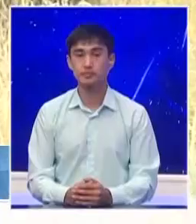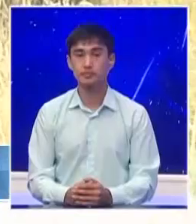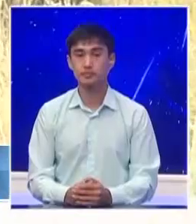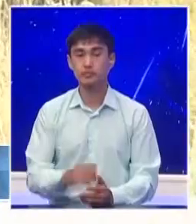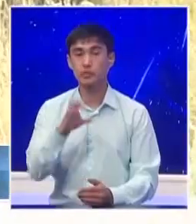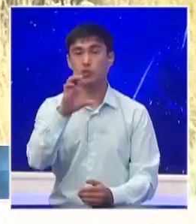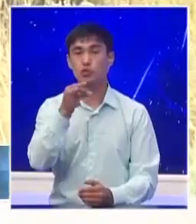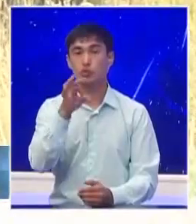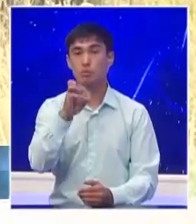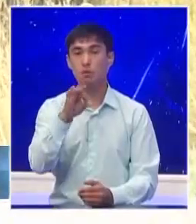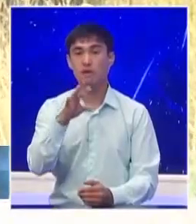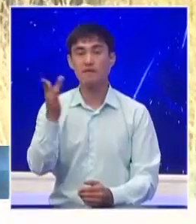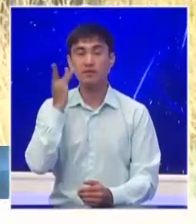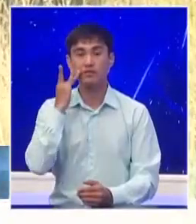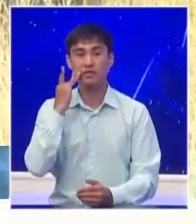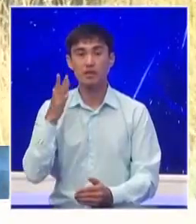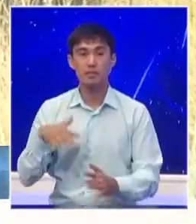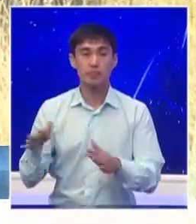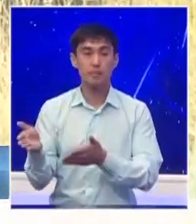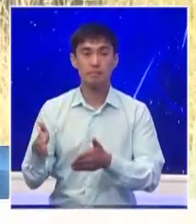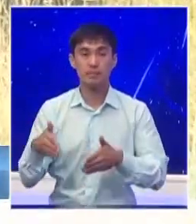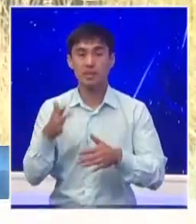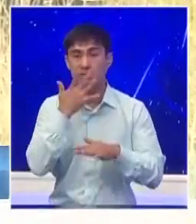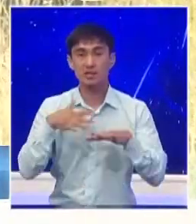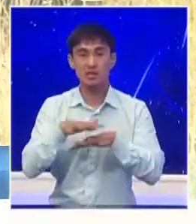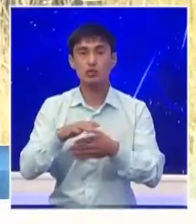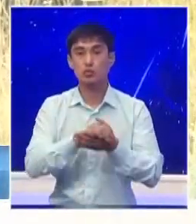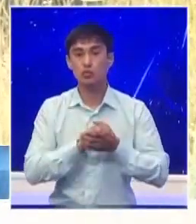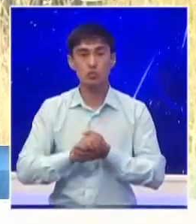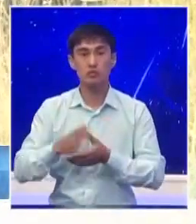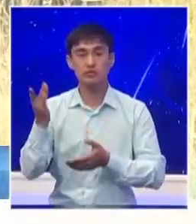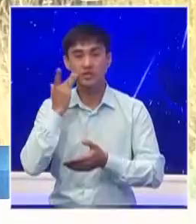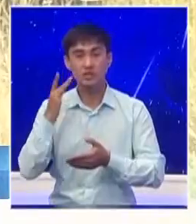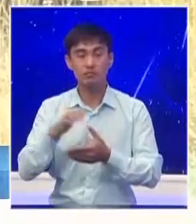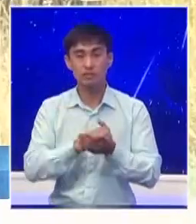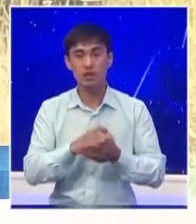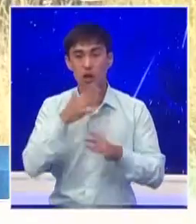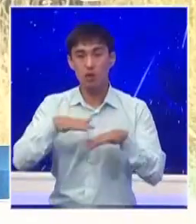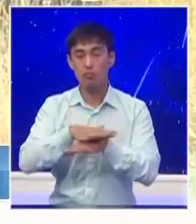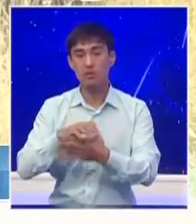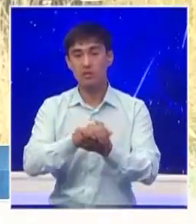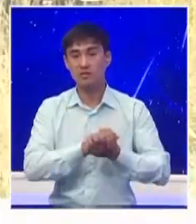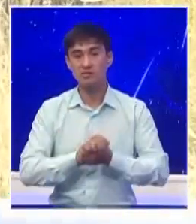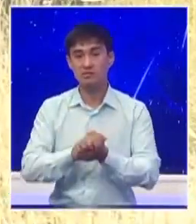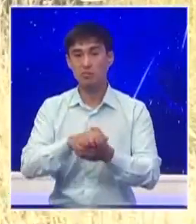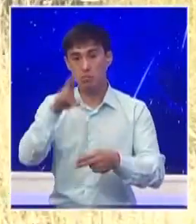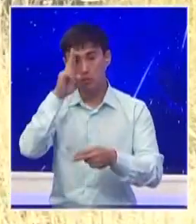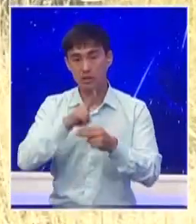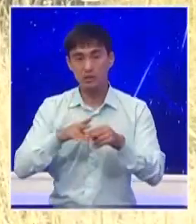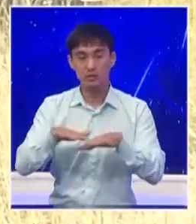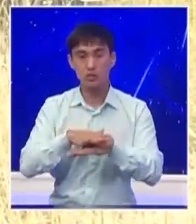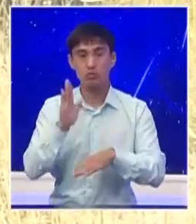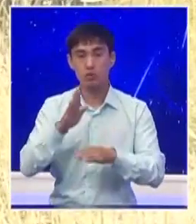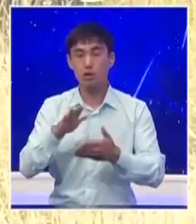Султан Баба всегда призывал все народы, независимо от национальности, к дружбе и единству. Если народ силен единством, братской солидарностью, то он